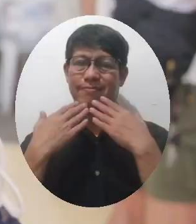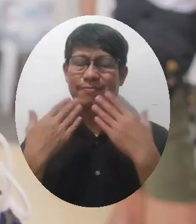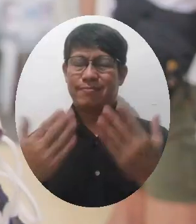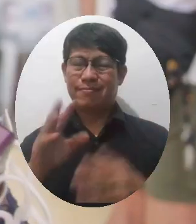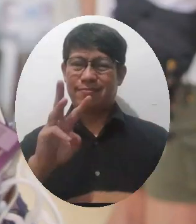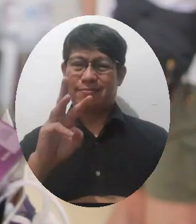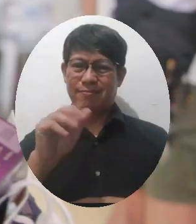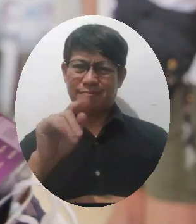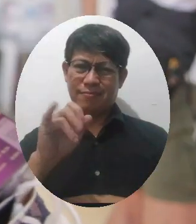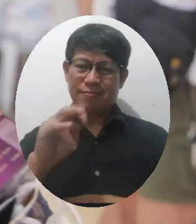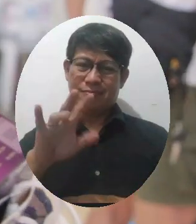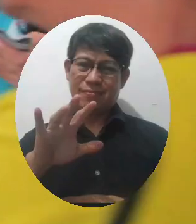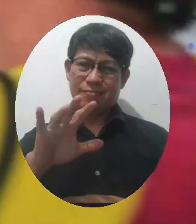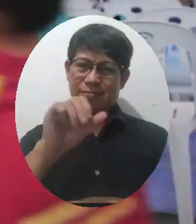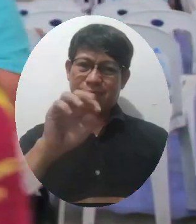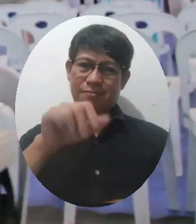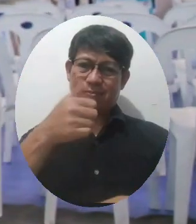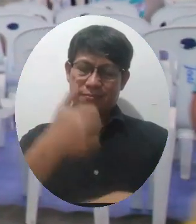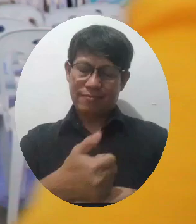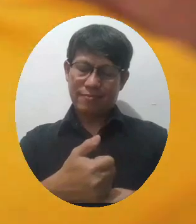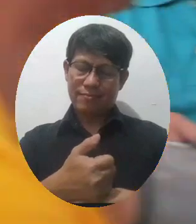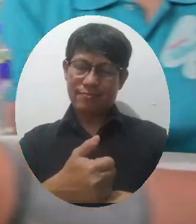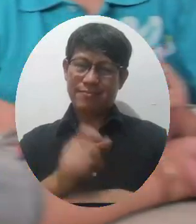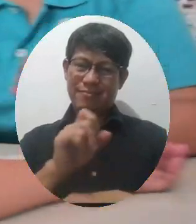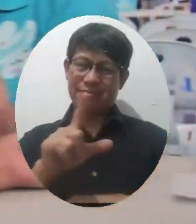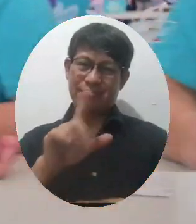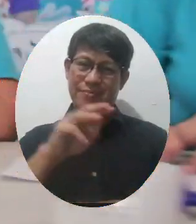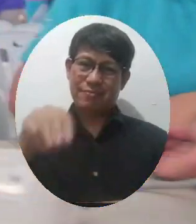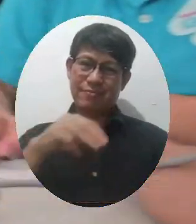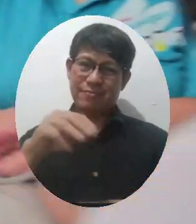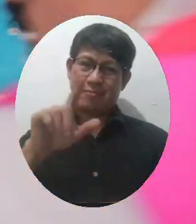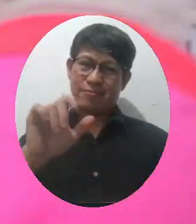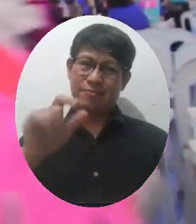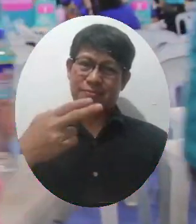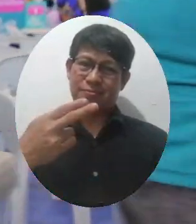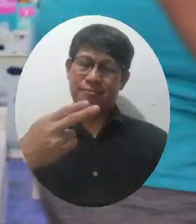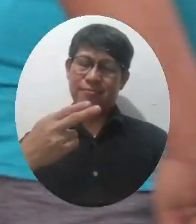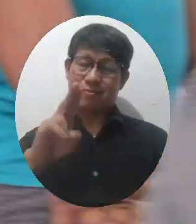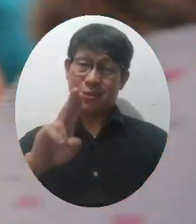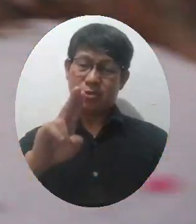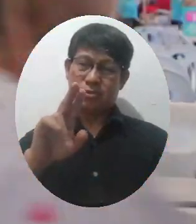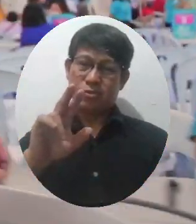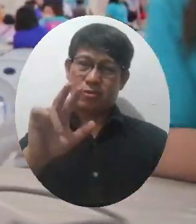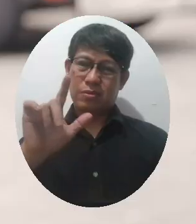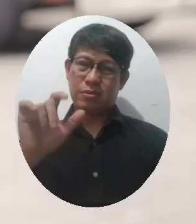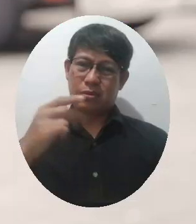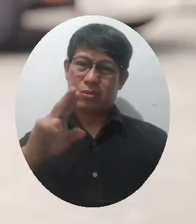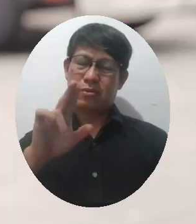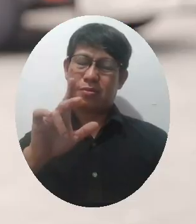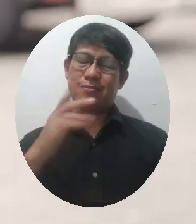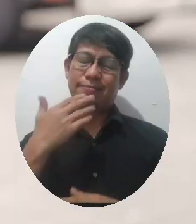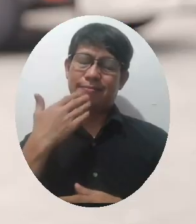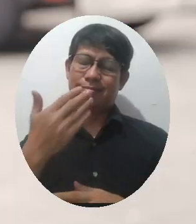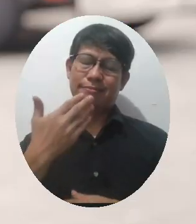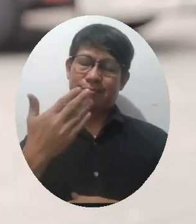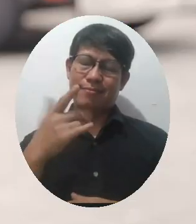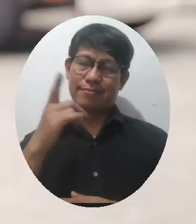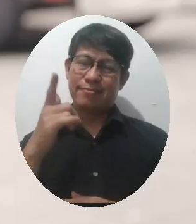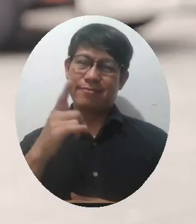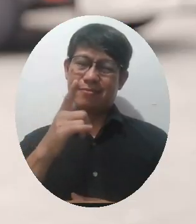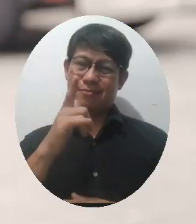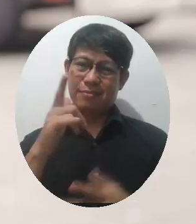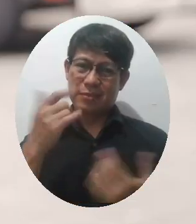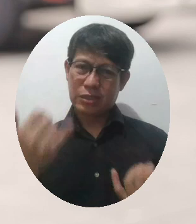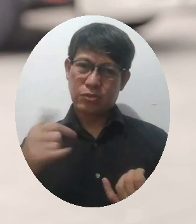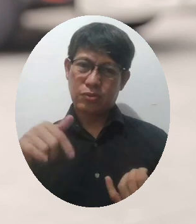Maraming salamat po sa Watson, SM Foundation po, sa aming Mandaluyong LGU. Maraming salamat. Dahil